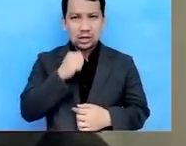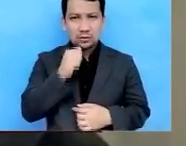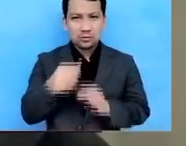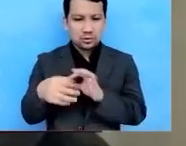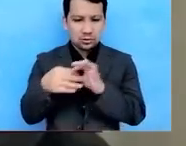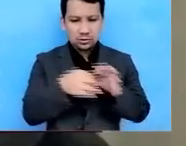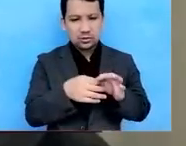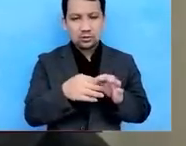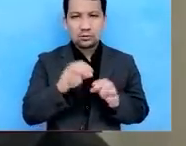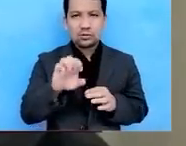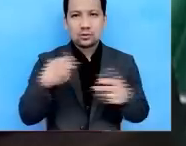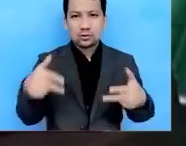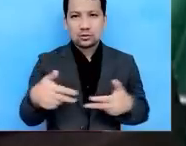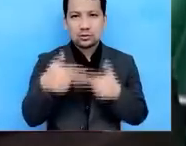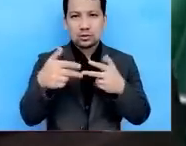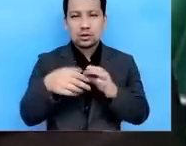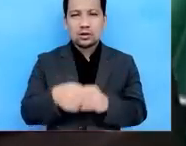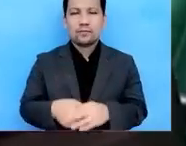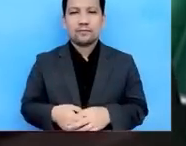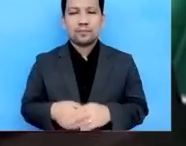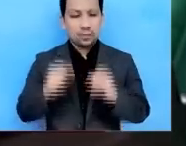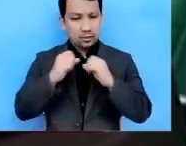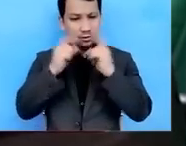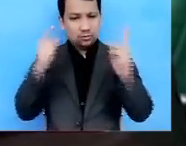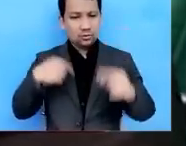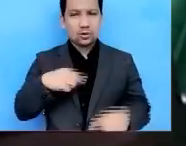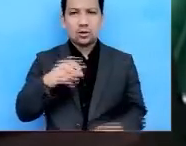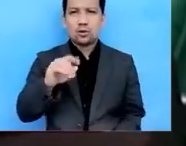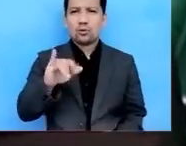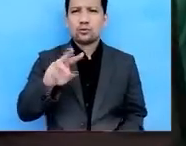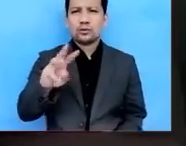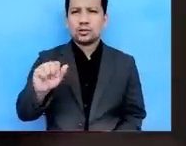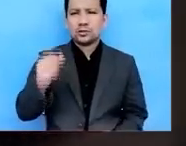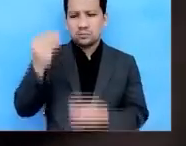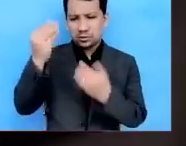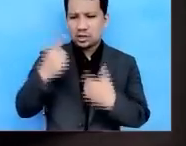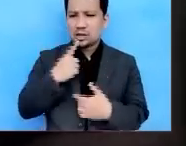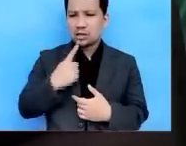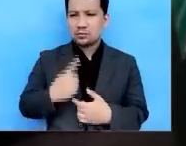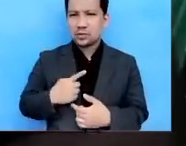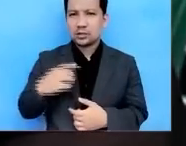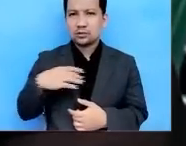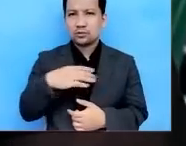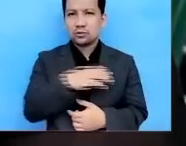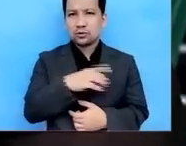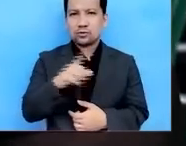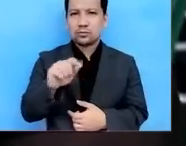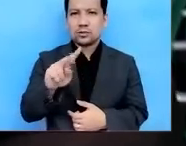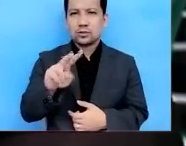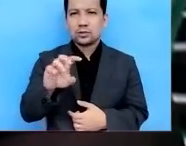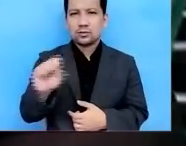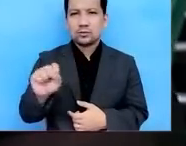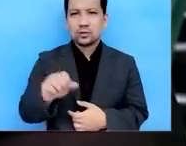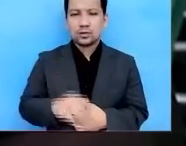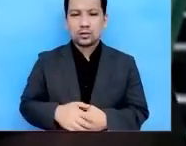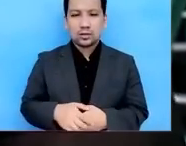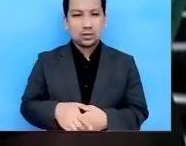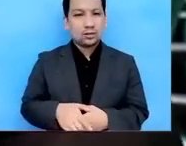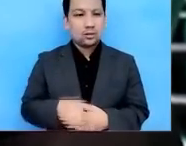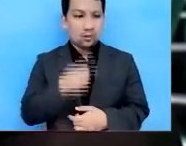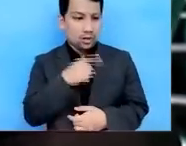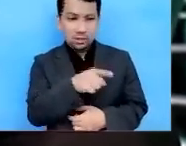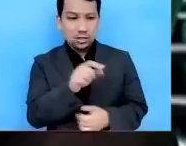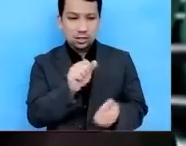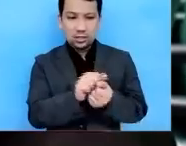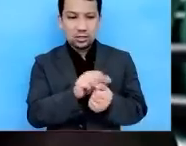sa isabong activities. Nagulat din daw si Oliva sa sinabi sa kanya ni Teves. Hindi kita isasama sa kaso ng mga